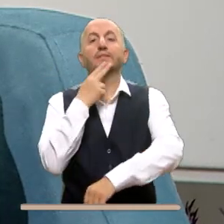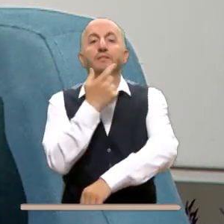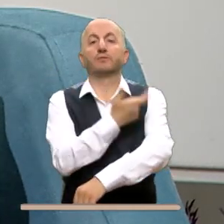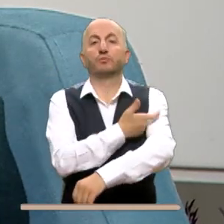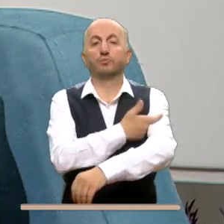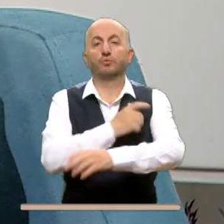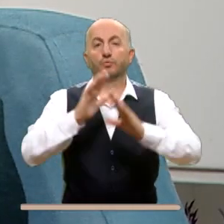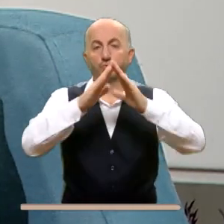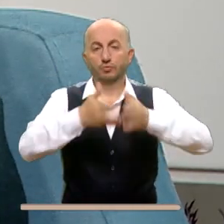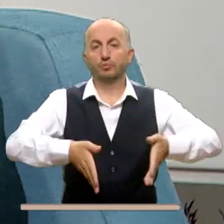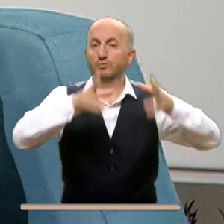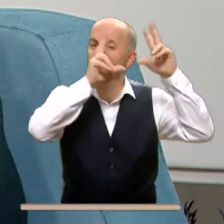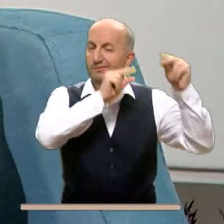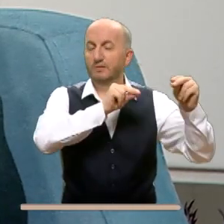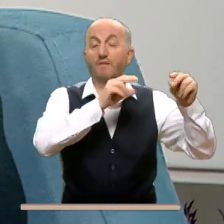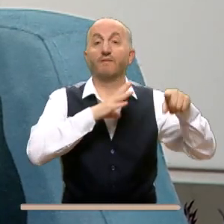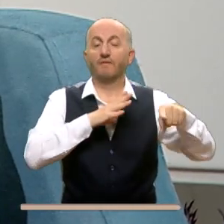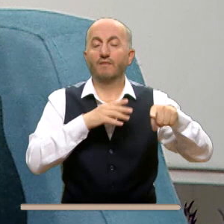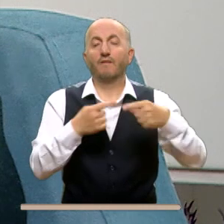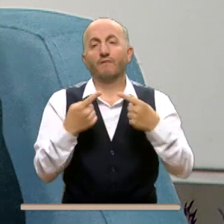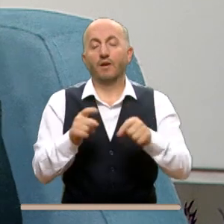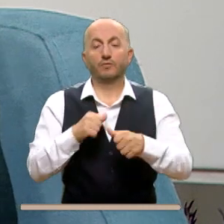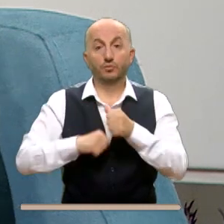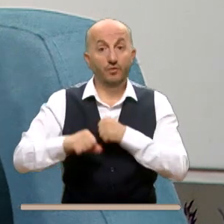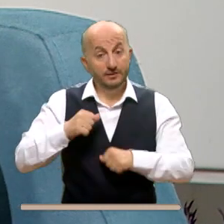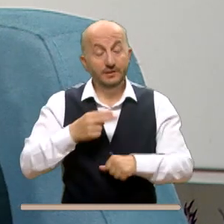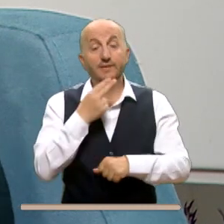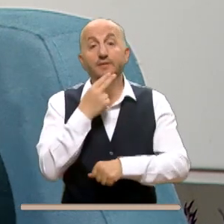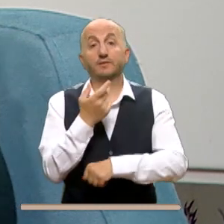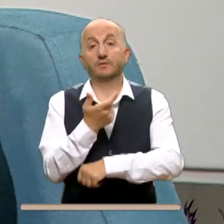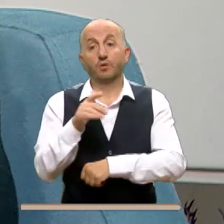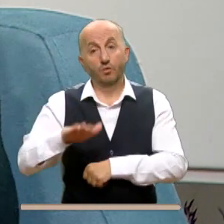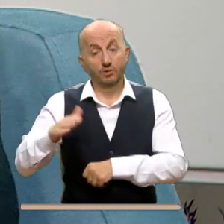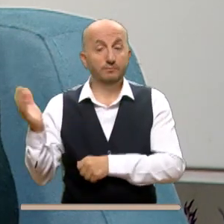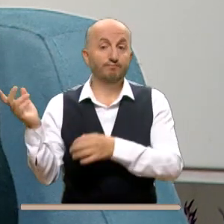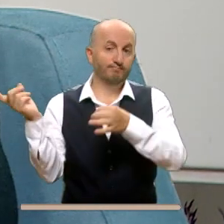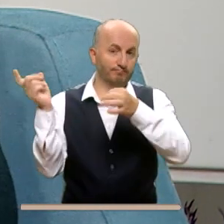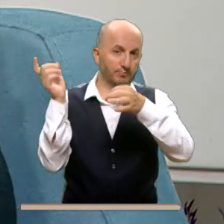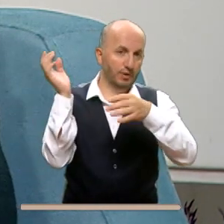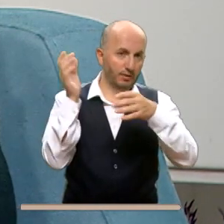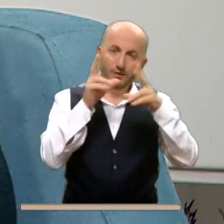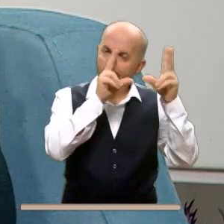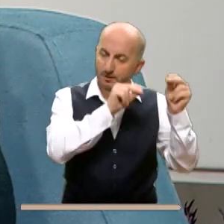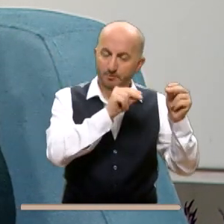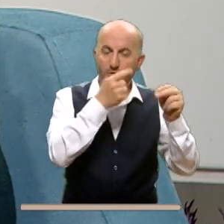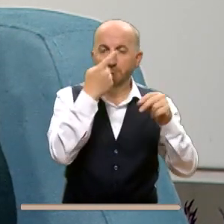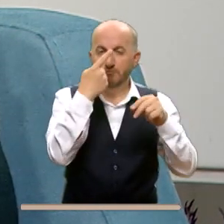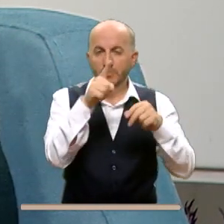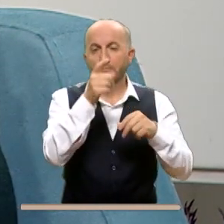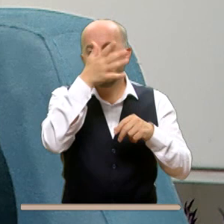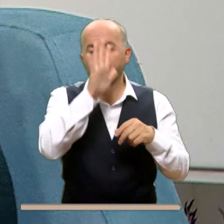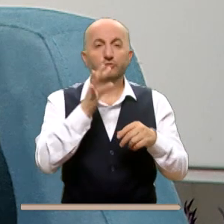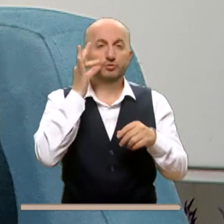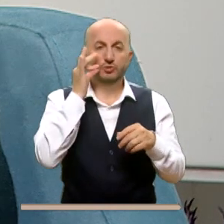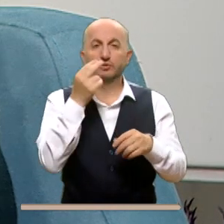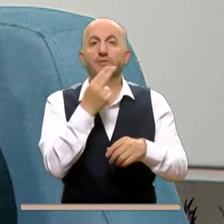O yurdumuzda bizim üniversitemiz dışında farklı üniversitelerden kız öğrencilerimiz de barınabiliyorlar. Çok büyük bir 1500 kişilik bir